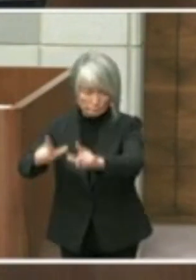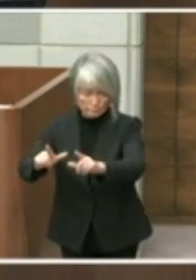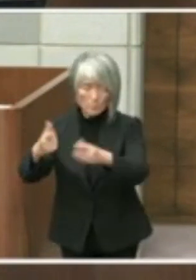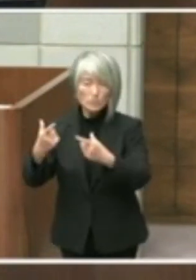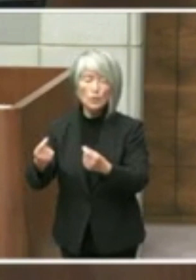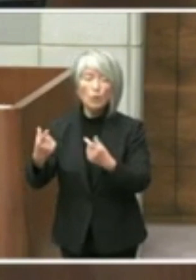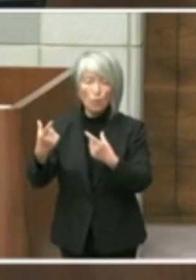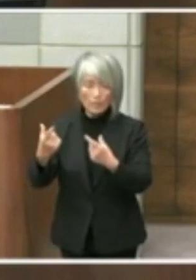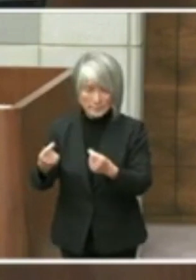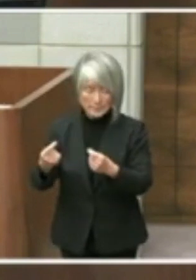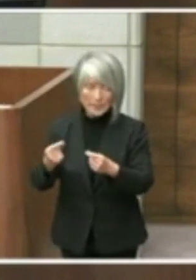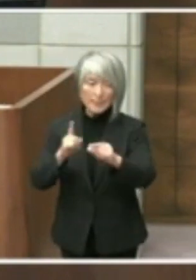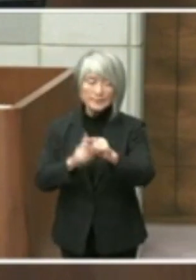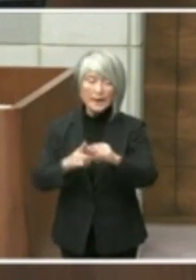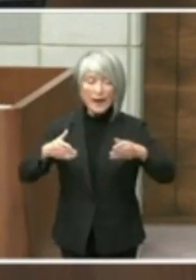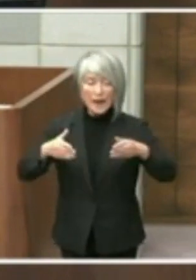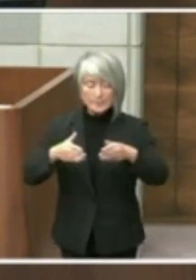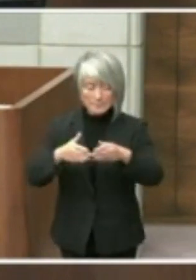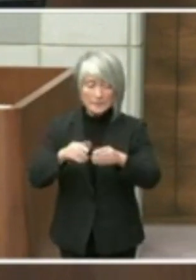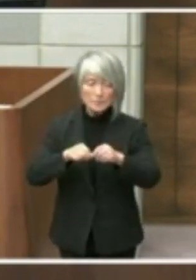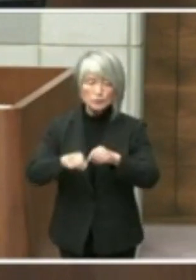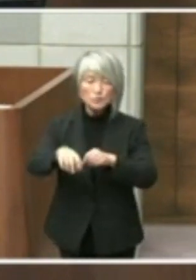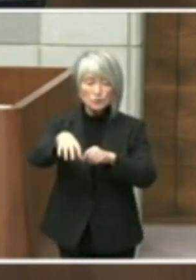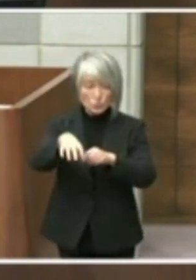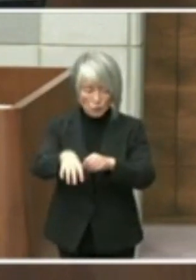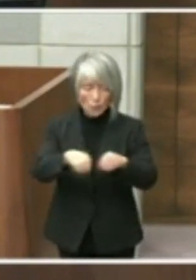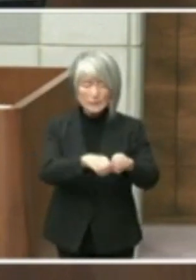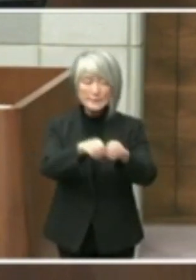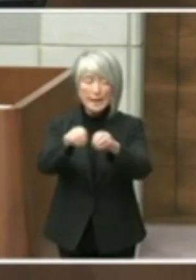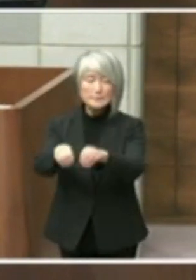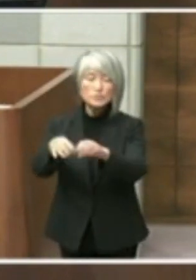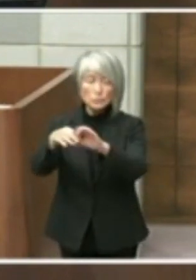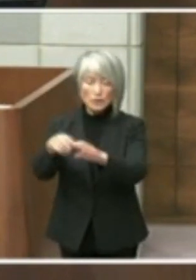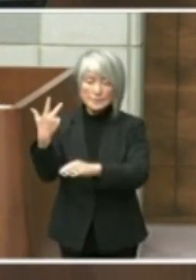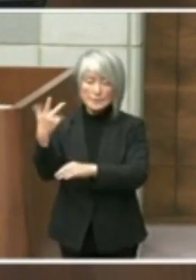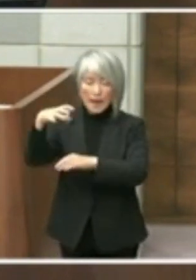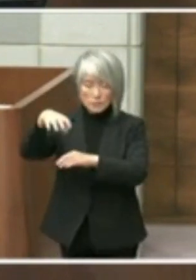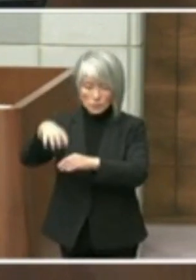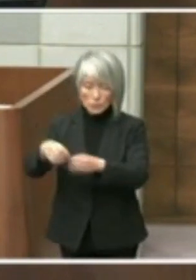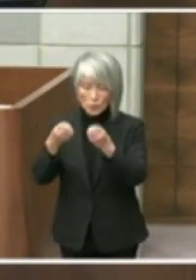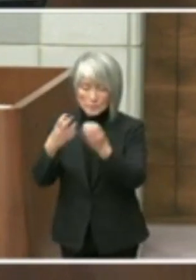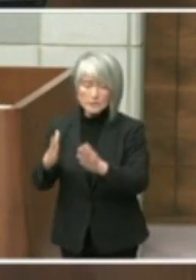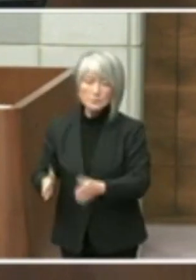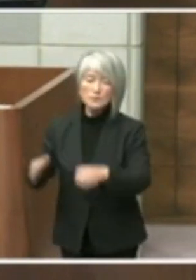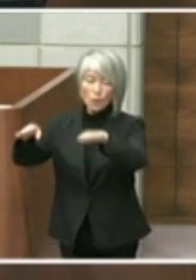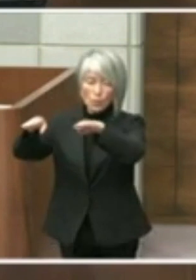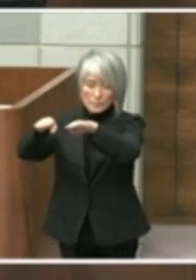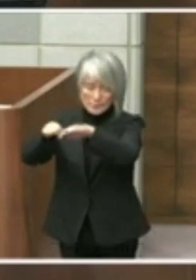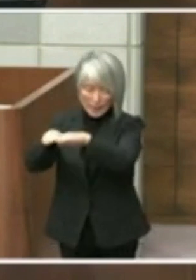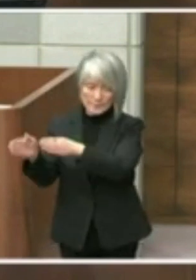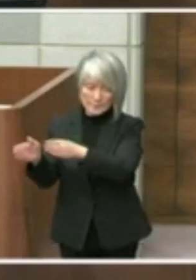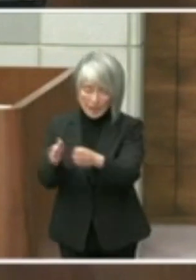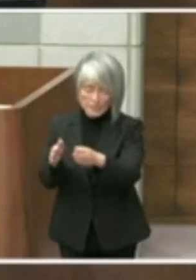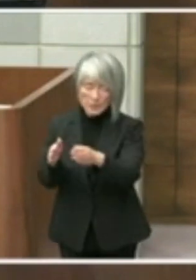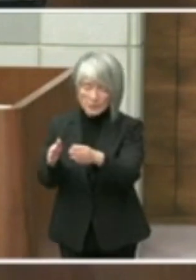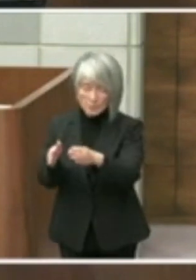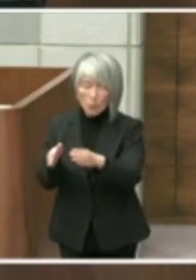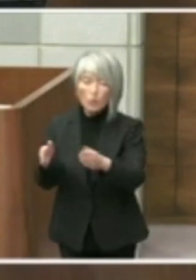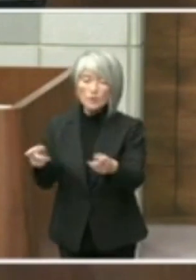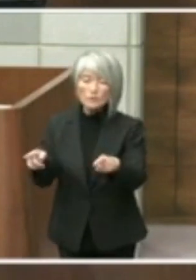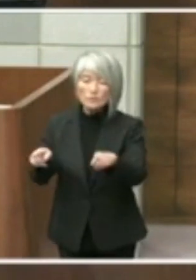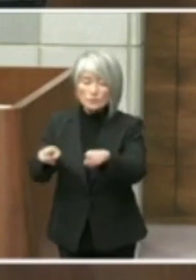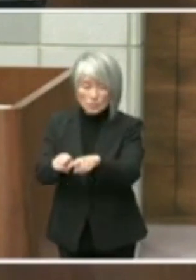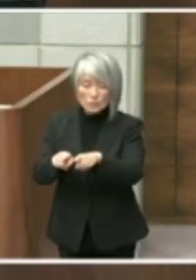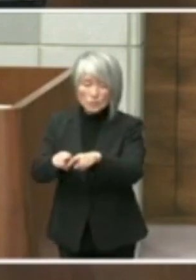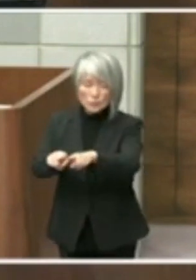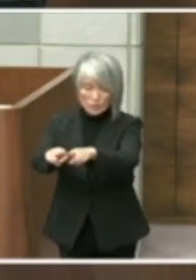り、中崎文書の移転につきましては市役所新庁舎整備のスケジュールと調整を図りながら実施